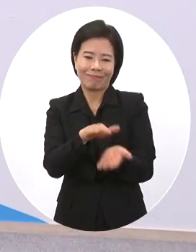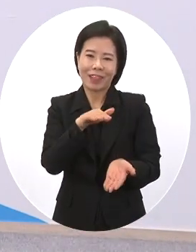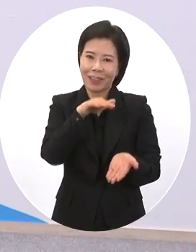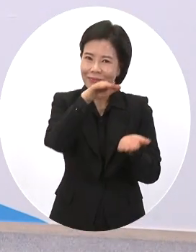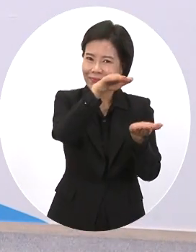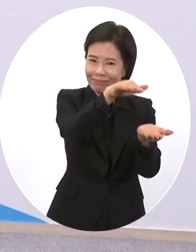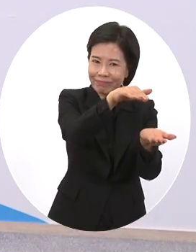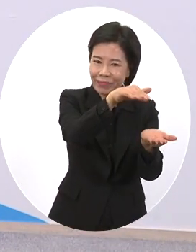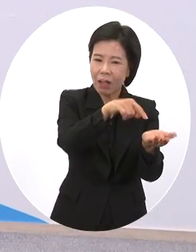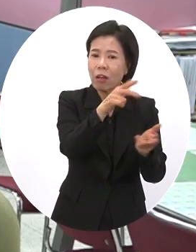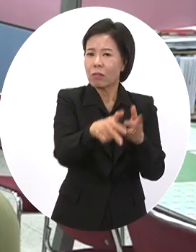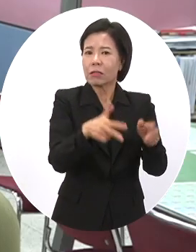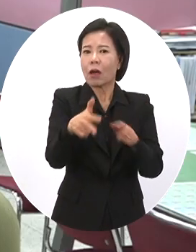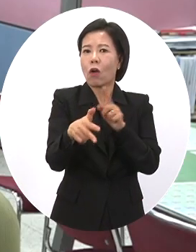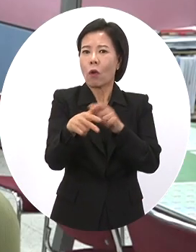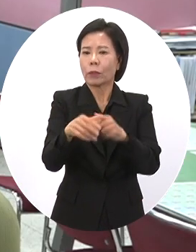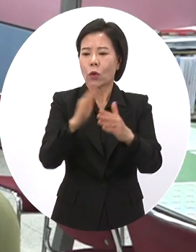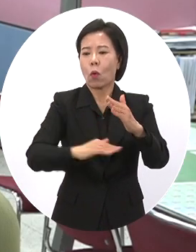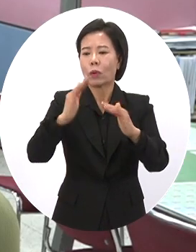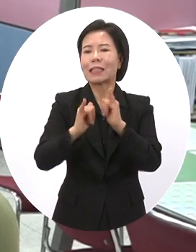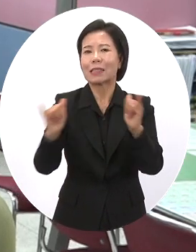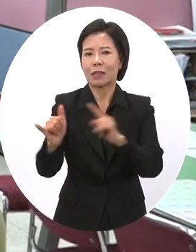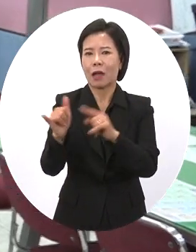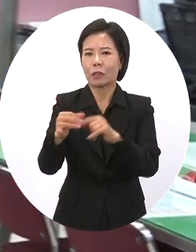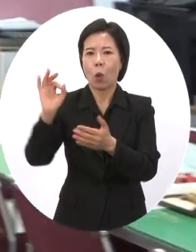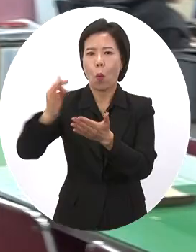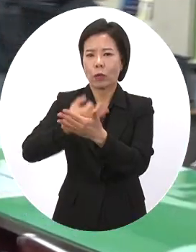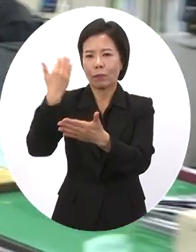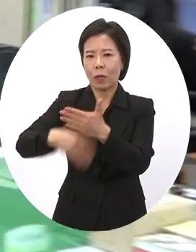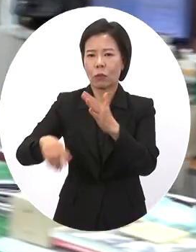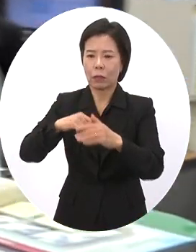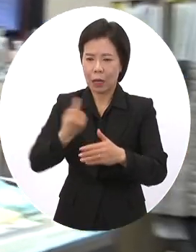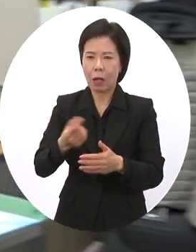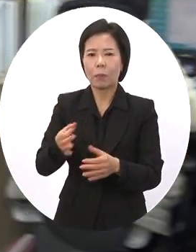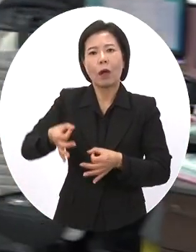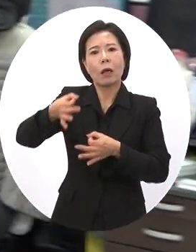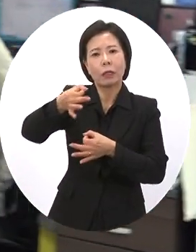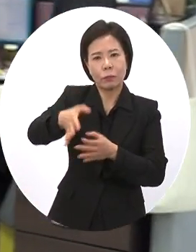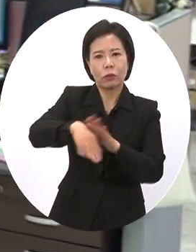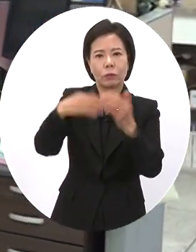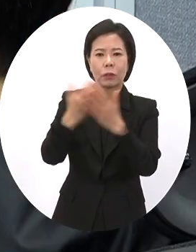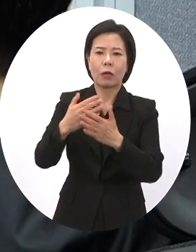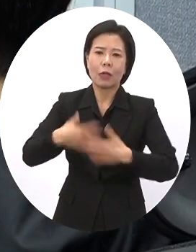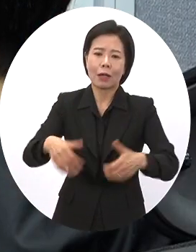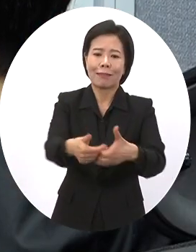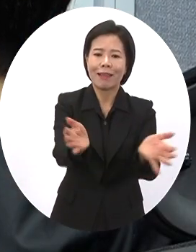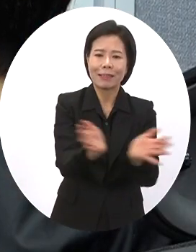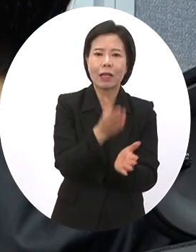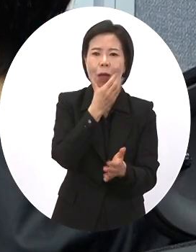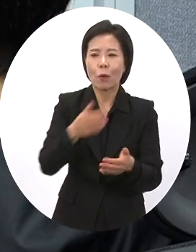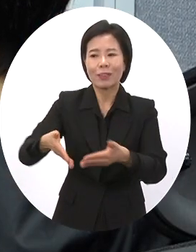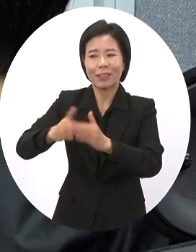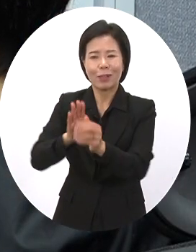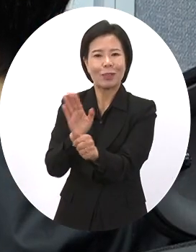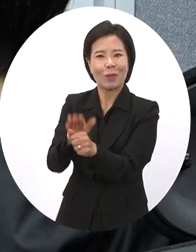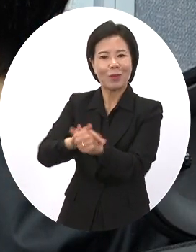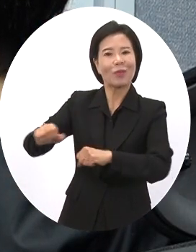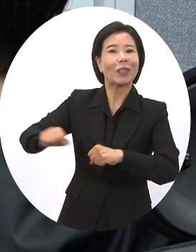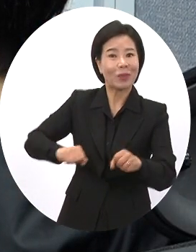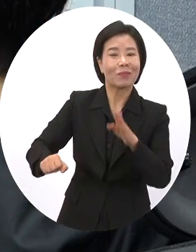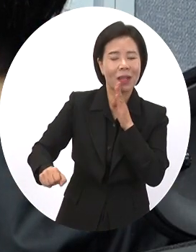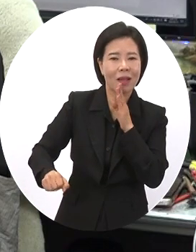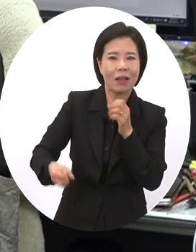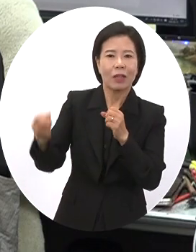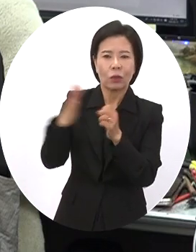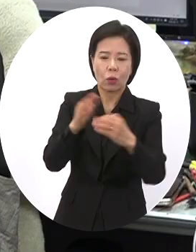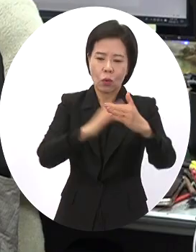전달했습니다. 이 사업은 공직자들의 월급 잔액과 자발적 기부금으로 취약계층과 복지시설을 돕는